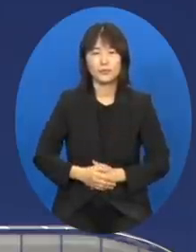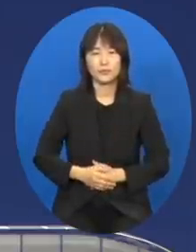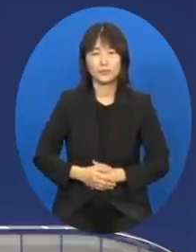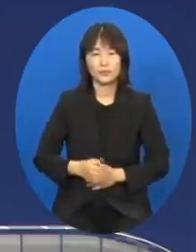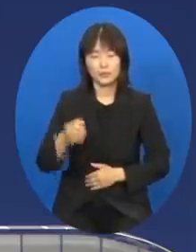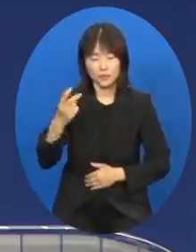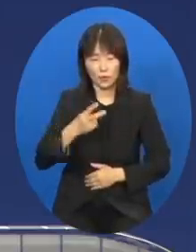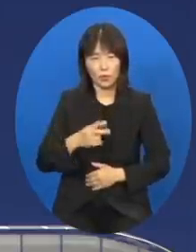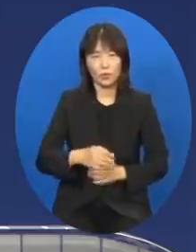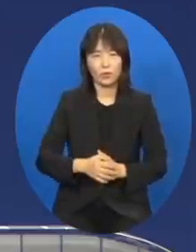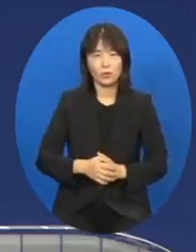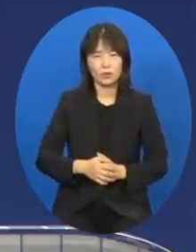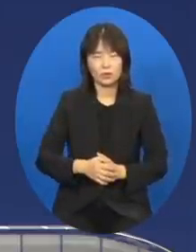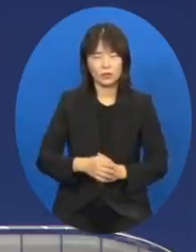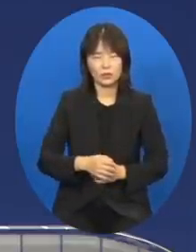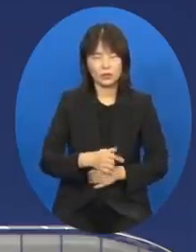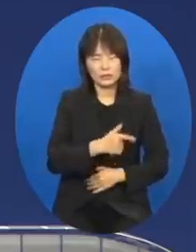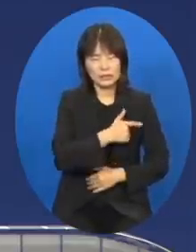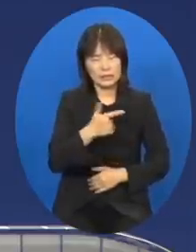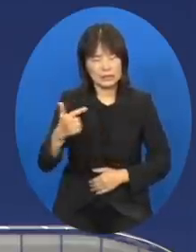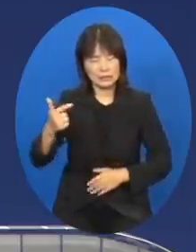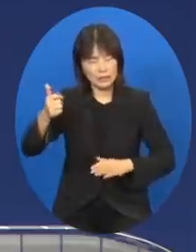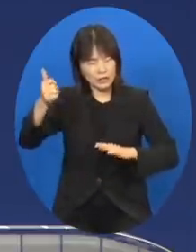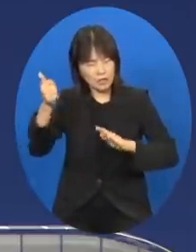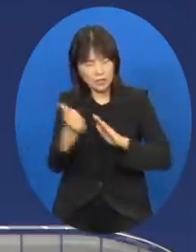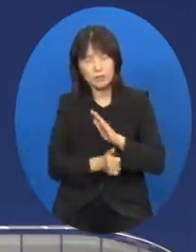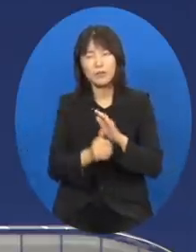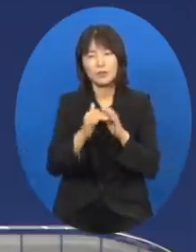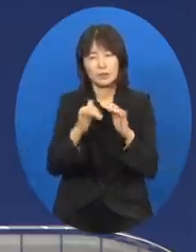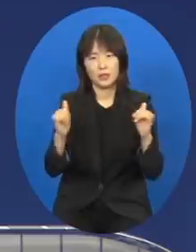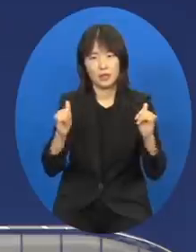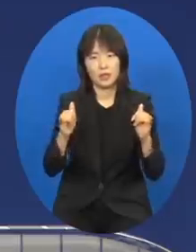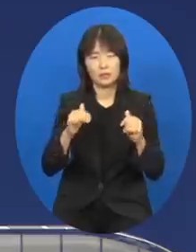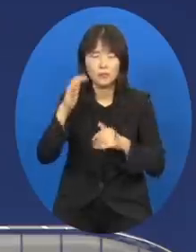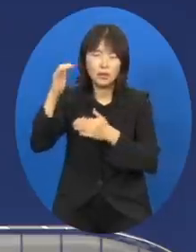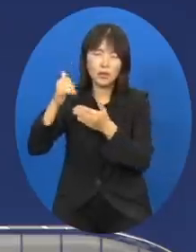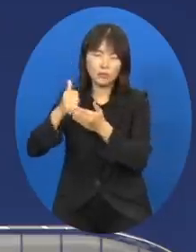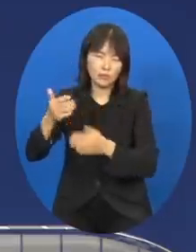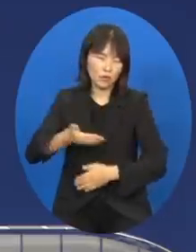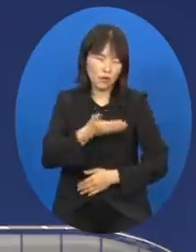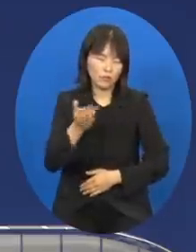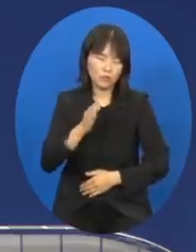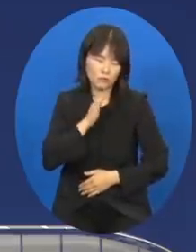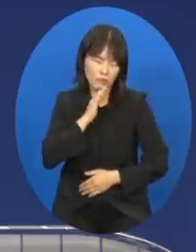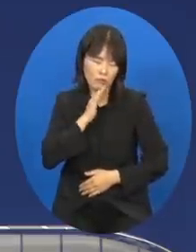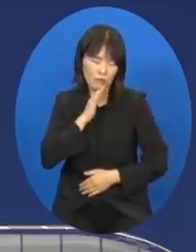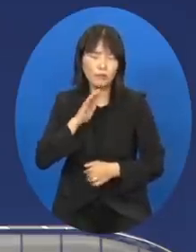또는 아무리 큰 실패자나 하나님은 여러분을 정말 사랑하세요.